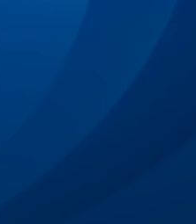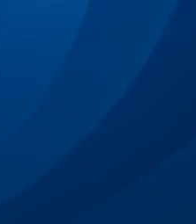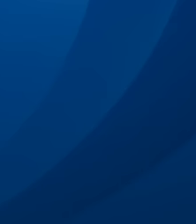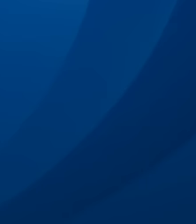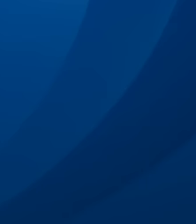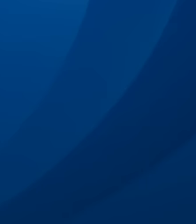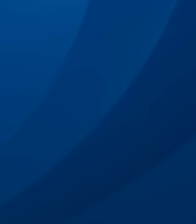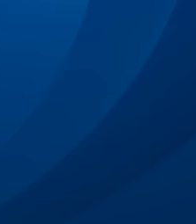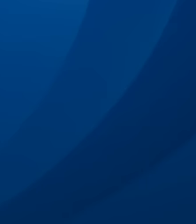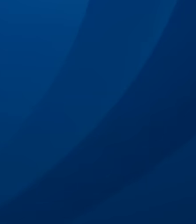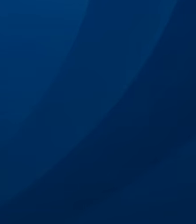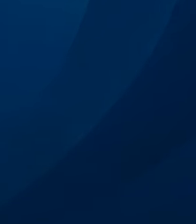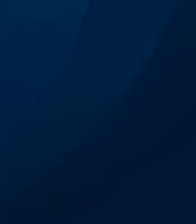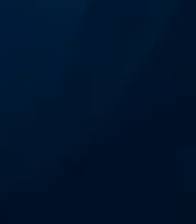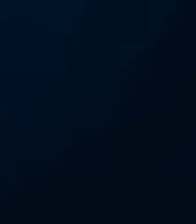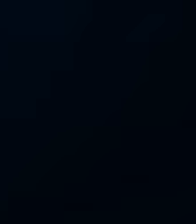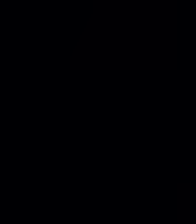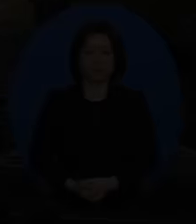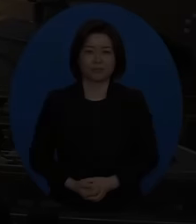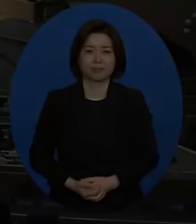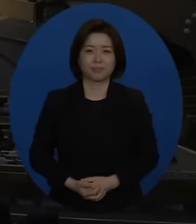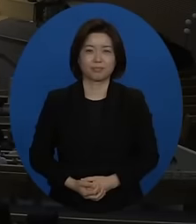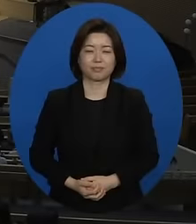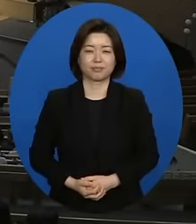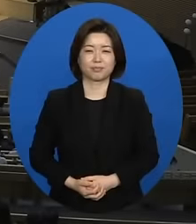수 없으시리라.